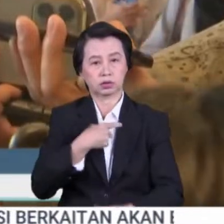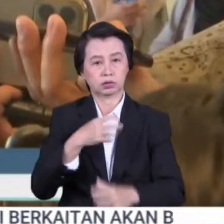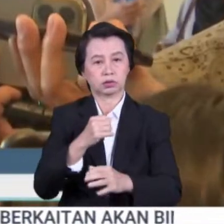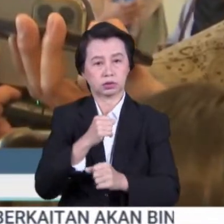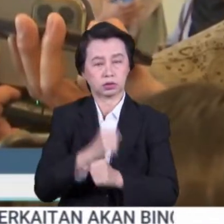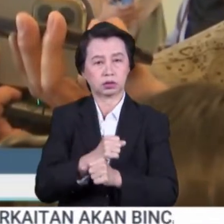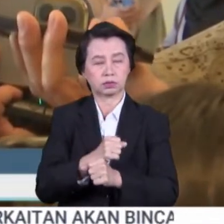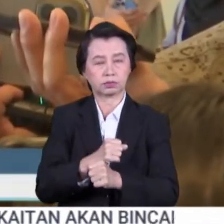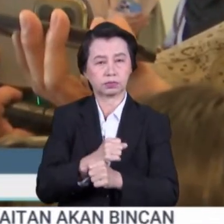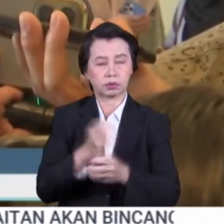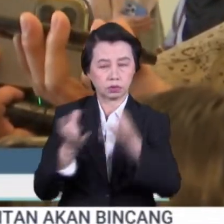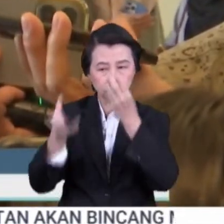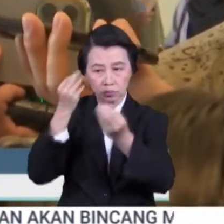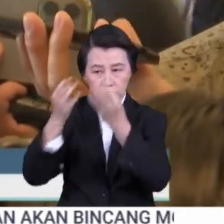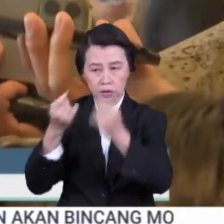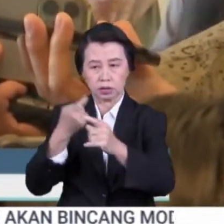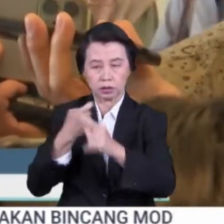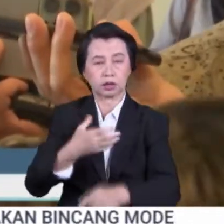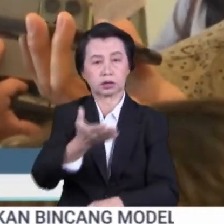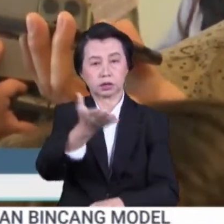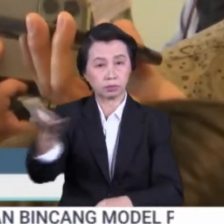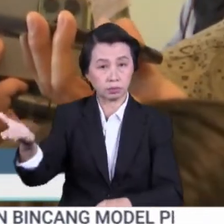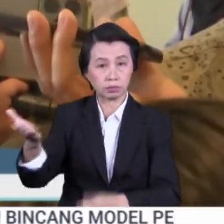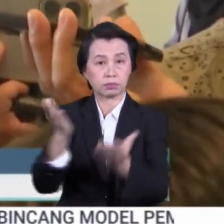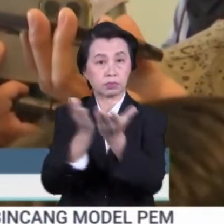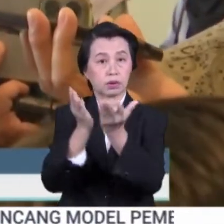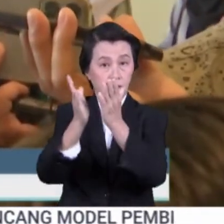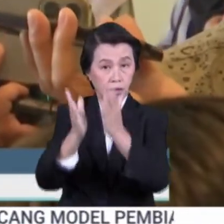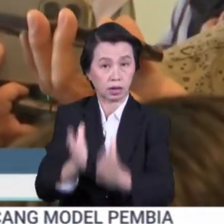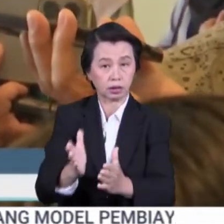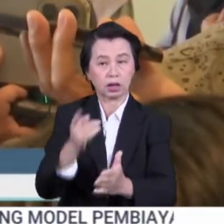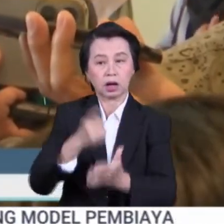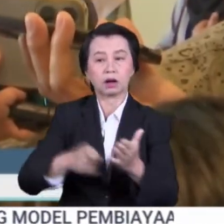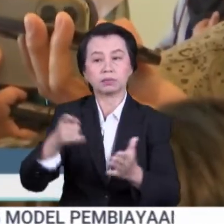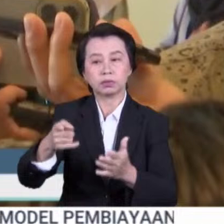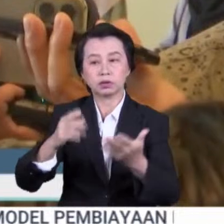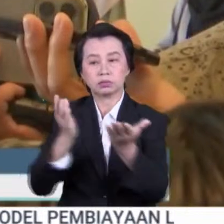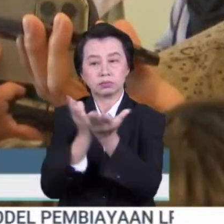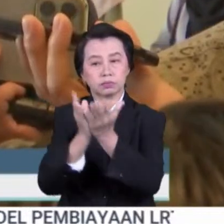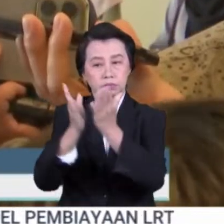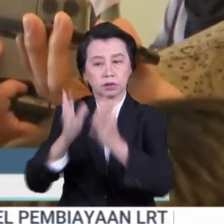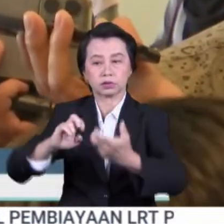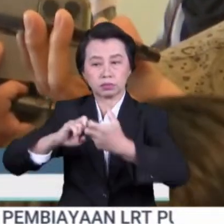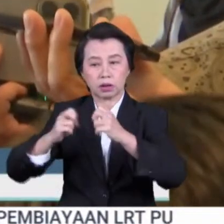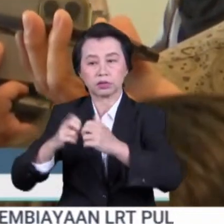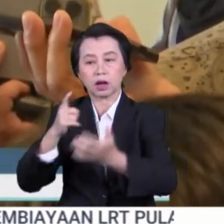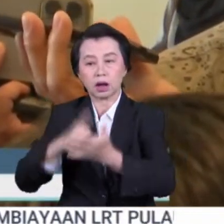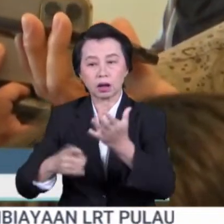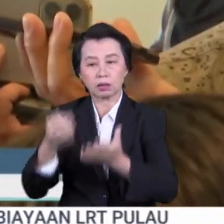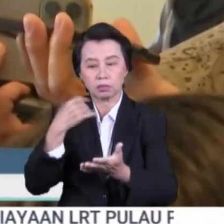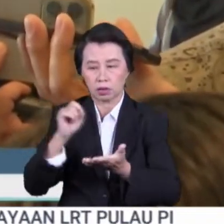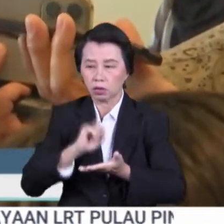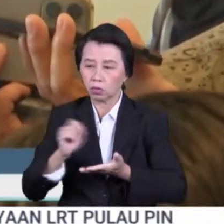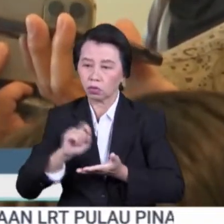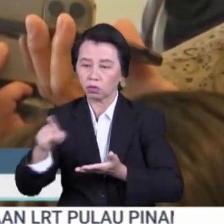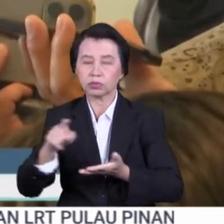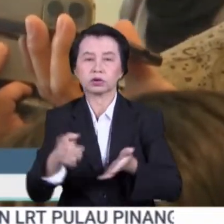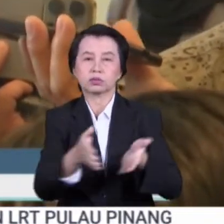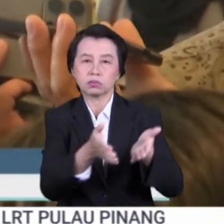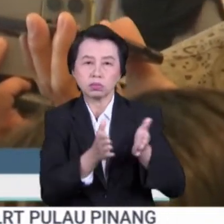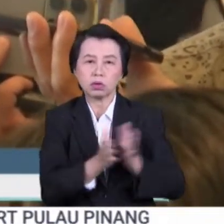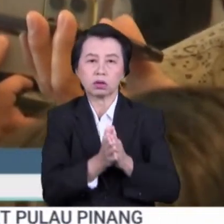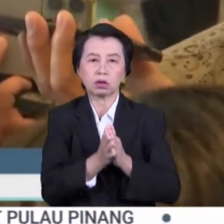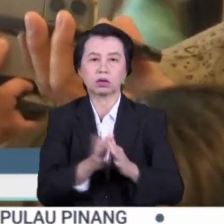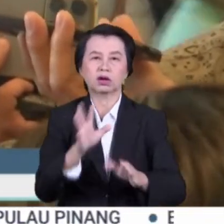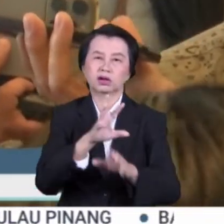mendapatkan input daripada mereka secara langsung apa isu dan apa perkara-perkara yang mereka pohon, termasuklah